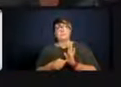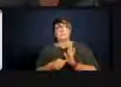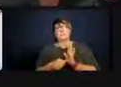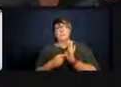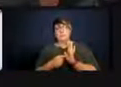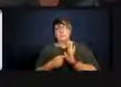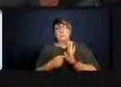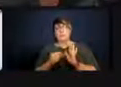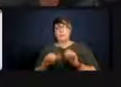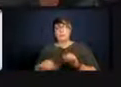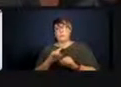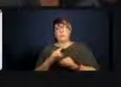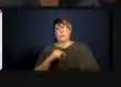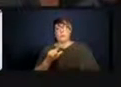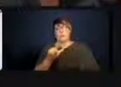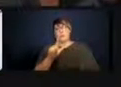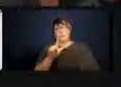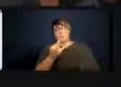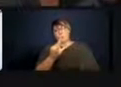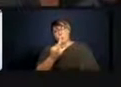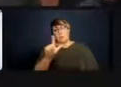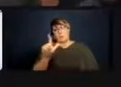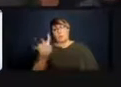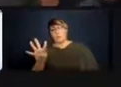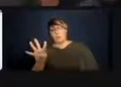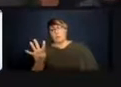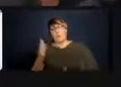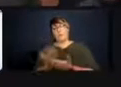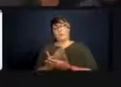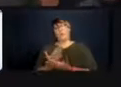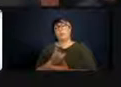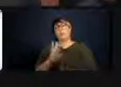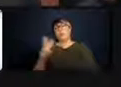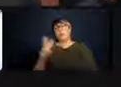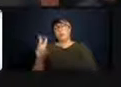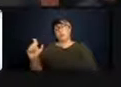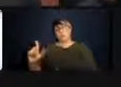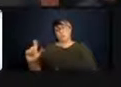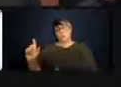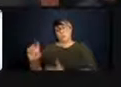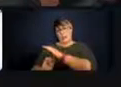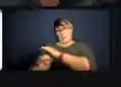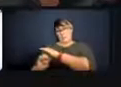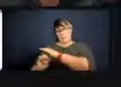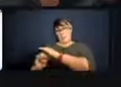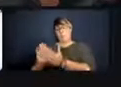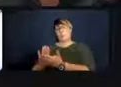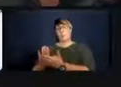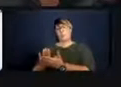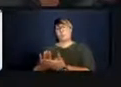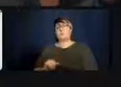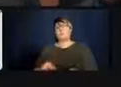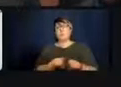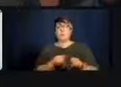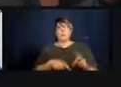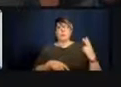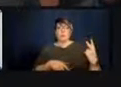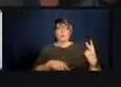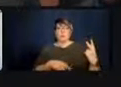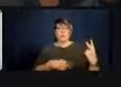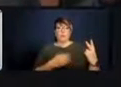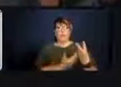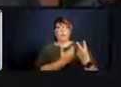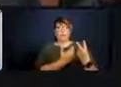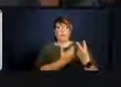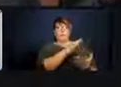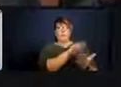أخرى أيضا ضمن خطة عمل 2023-2024 وهي مدارس متوسطة، سيكون